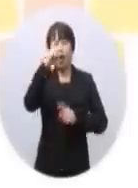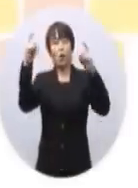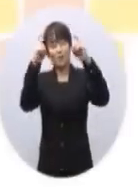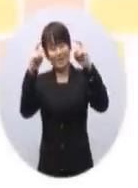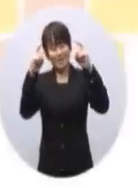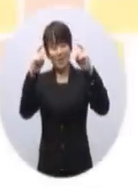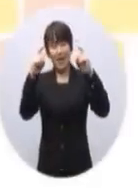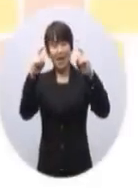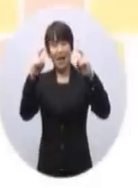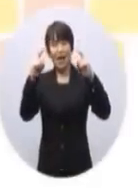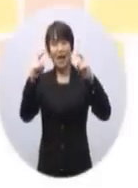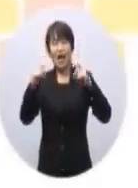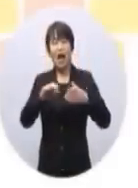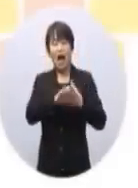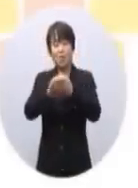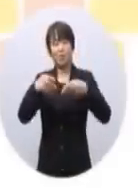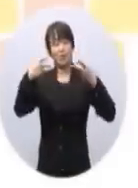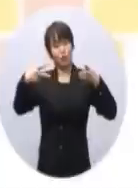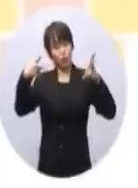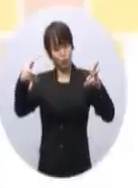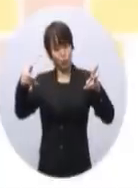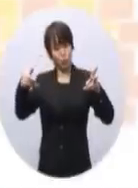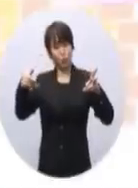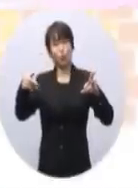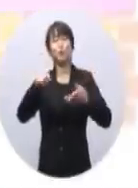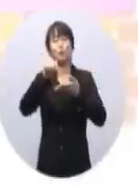んにちは。ハーモニアスニュースの時間です。